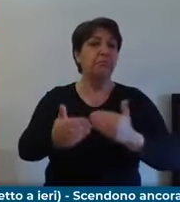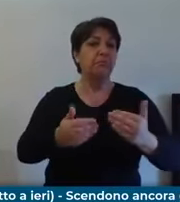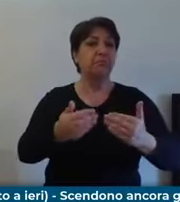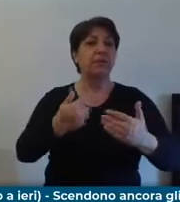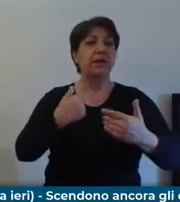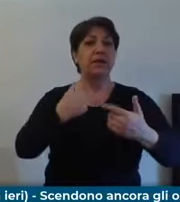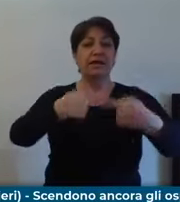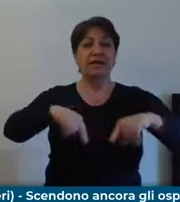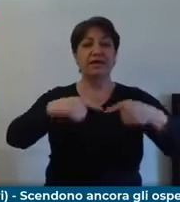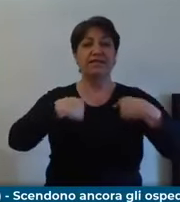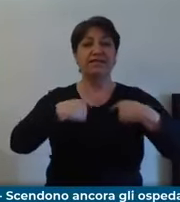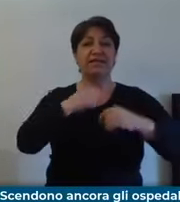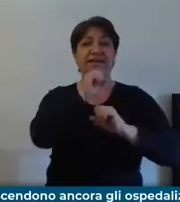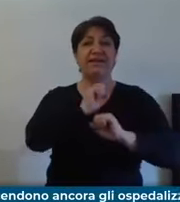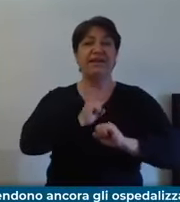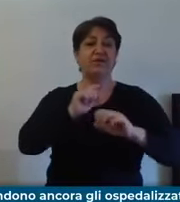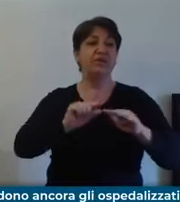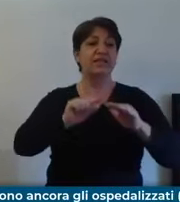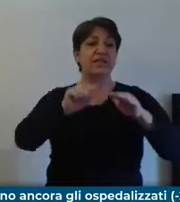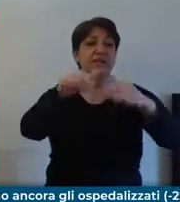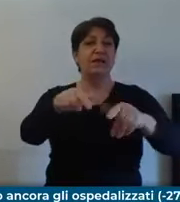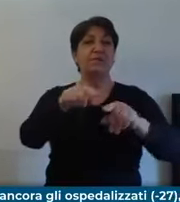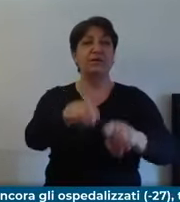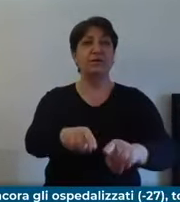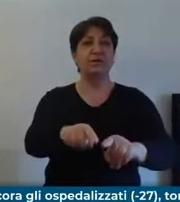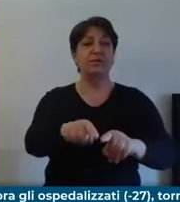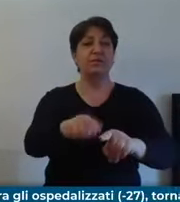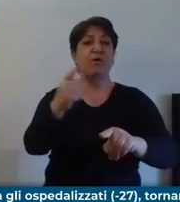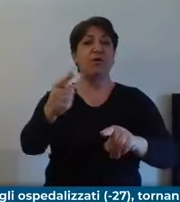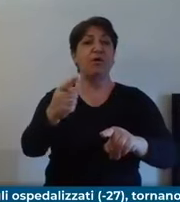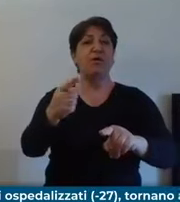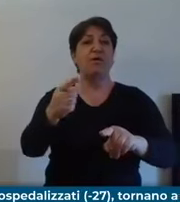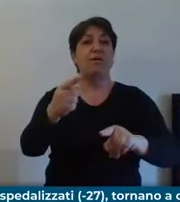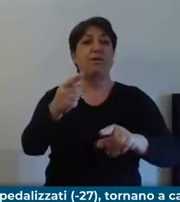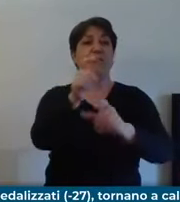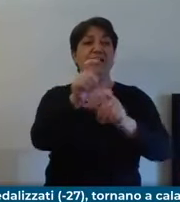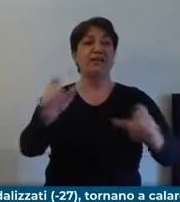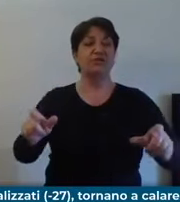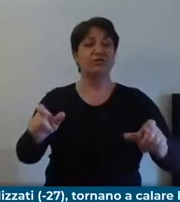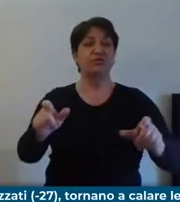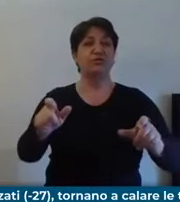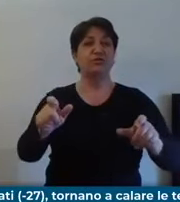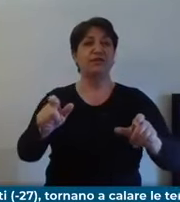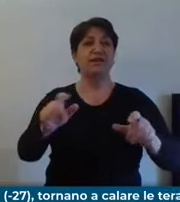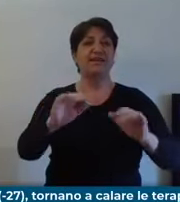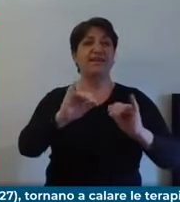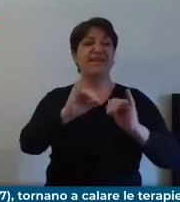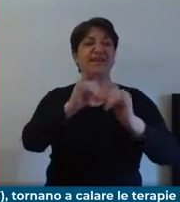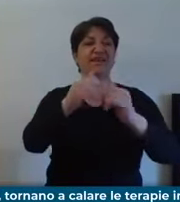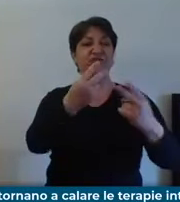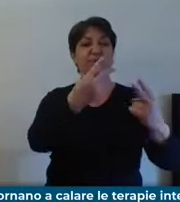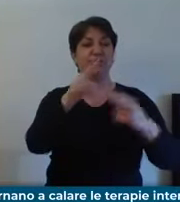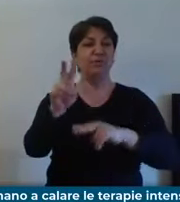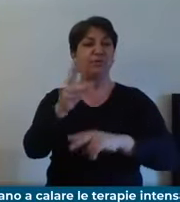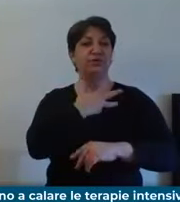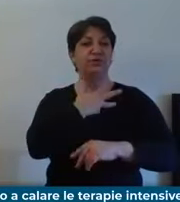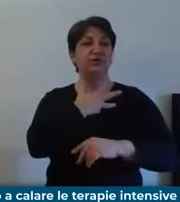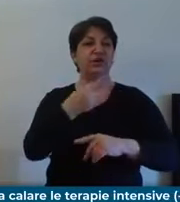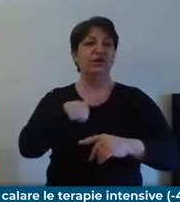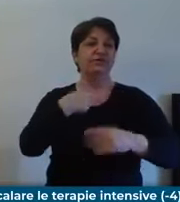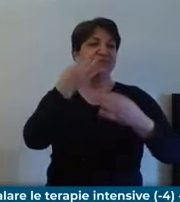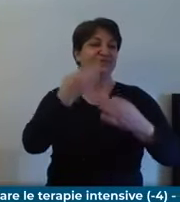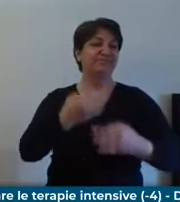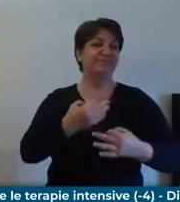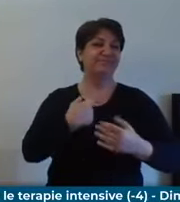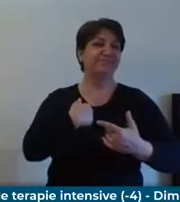come abbiamo gestito quella di questa settimana, aumentando le frequenze di alcune linee, mantenendo però rigorosamente i comportamenti che